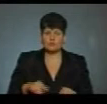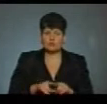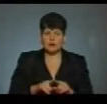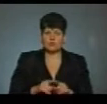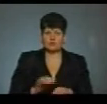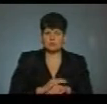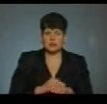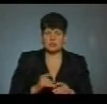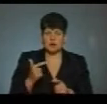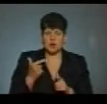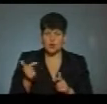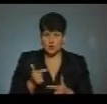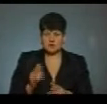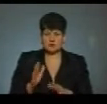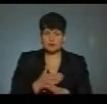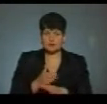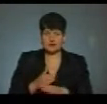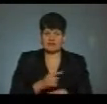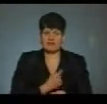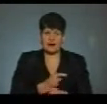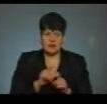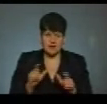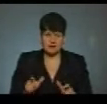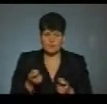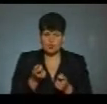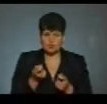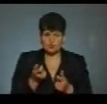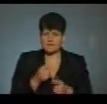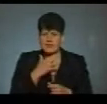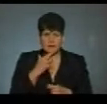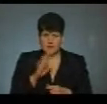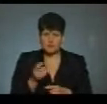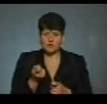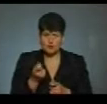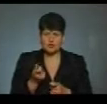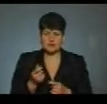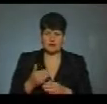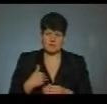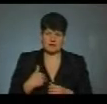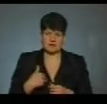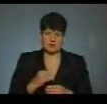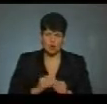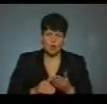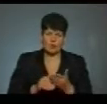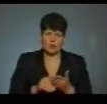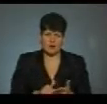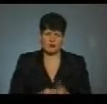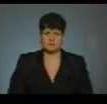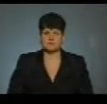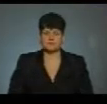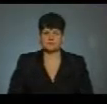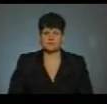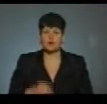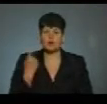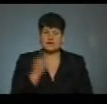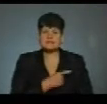гуманітарний груз і знову будемо розподіляти по лікарнях. Тобто потрошки, не багато, але потрошки ми все-таки десь допомагаємо. Одна